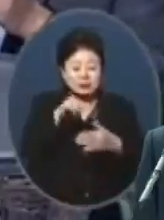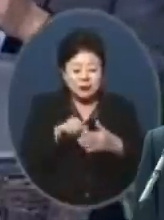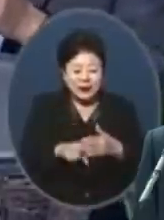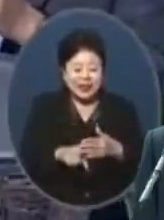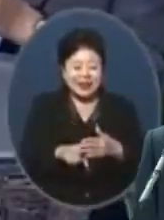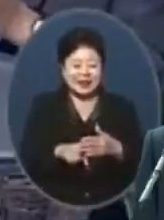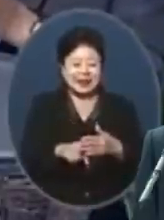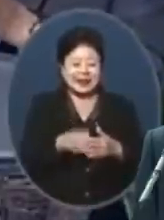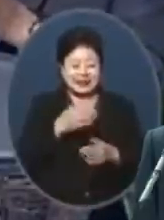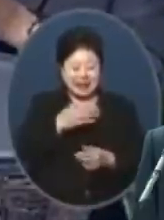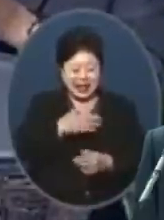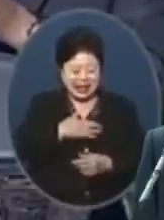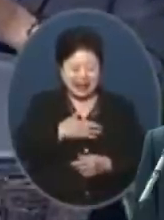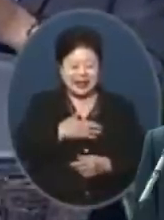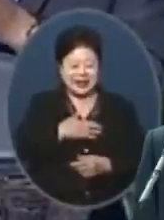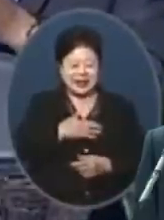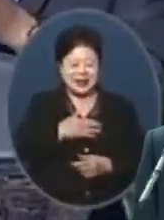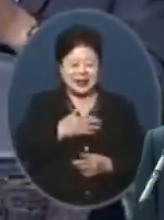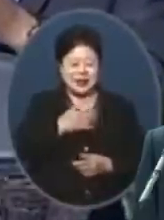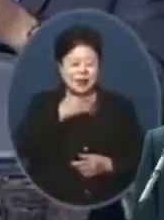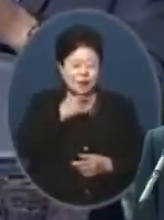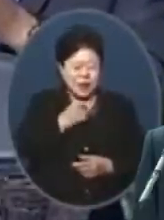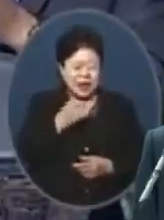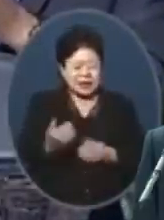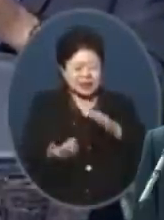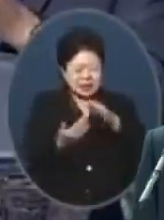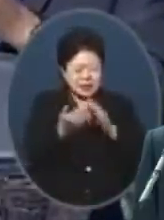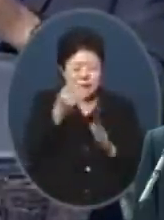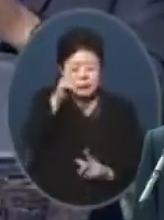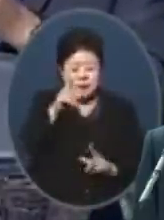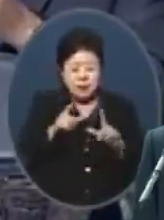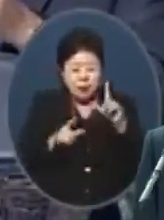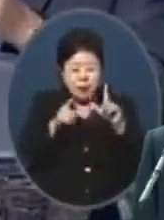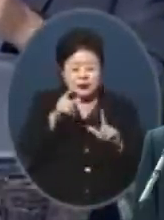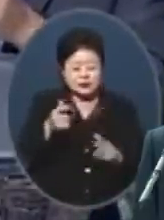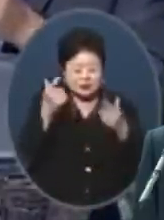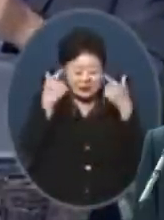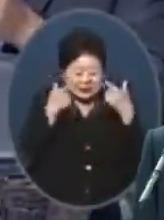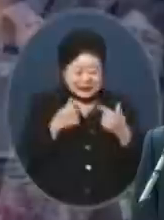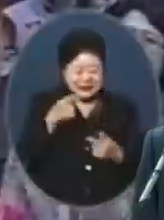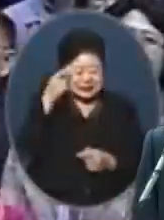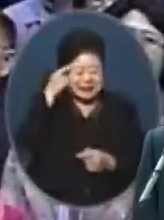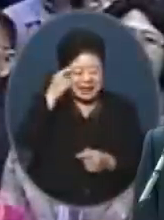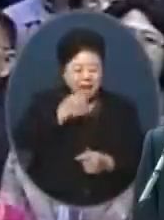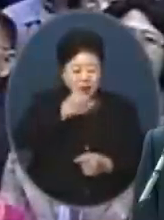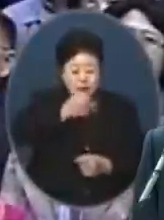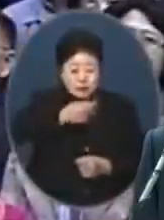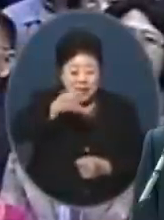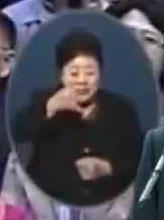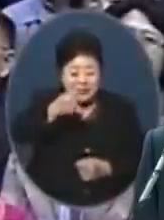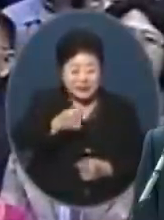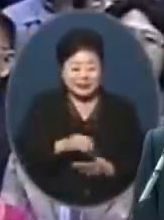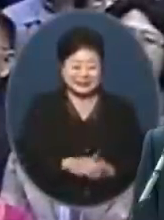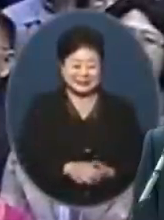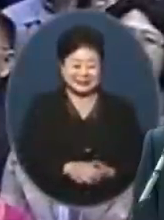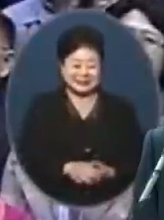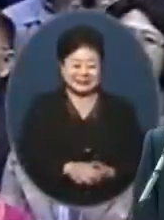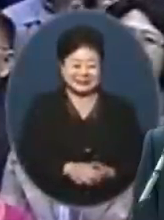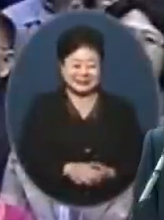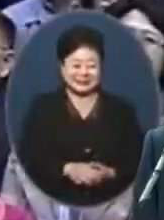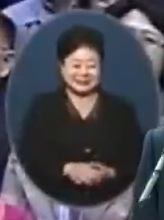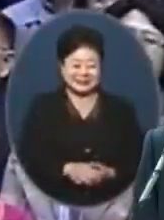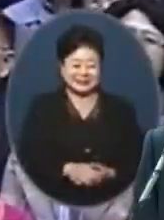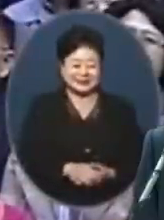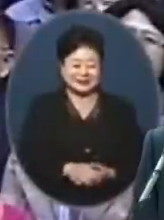마음속에 내가 바라는 것이 이루어진 모습을 늘 상상하고 꿈꾸고 Inside